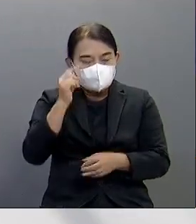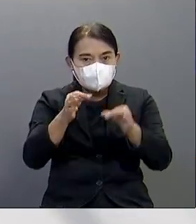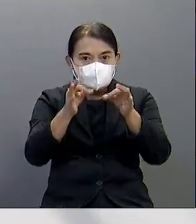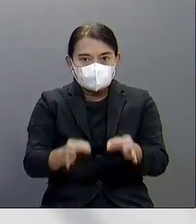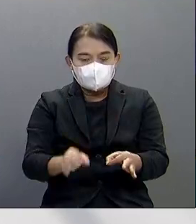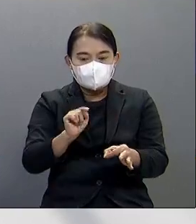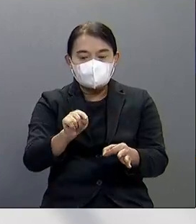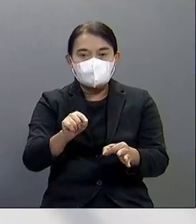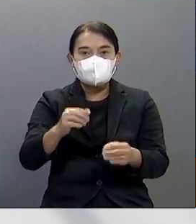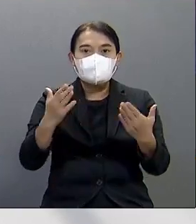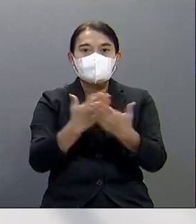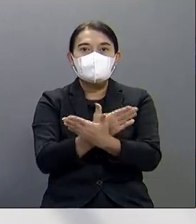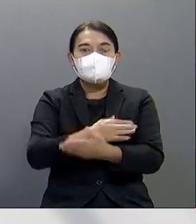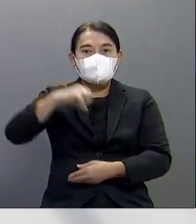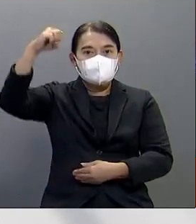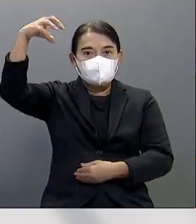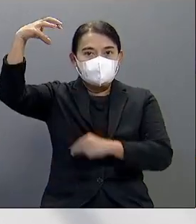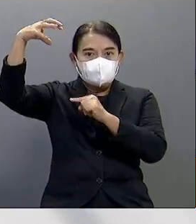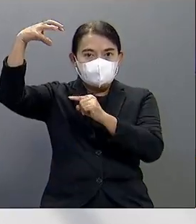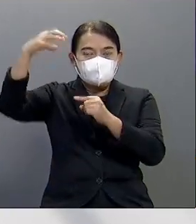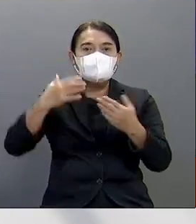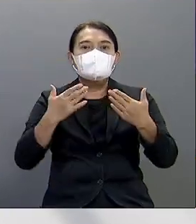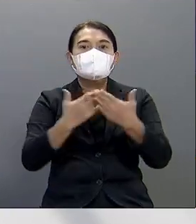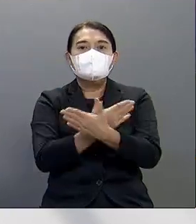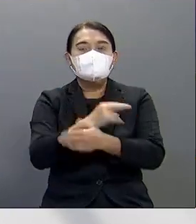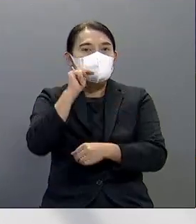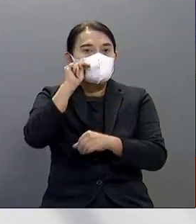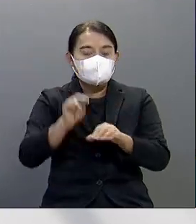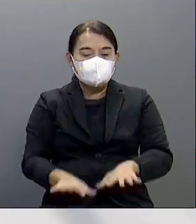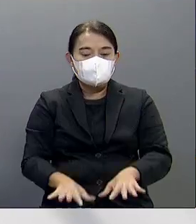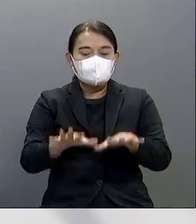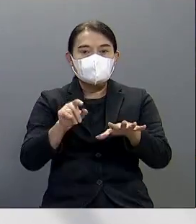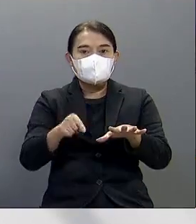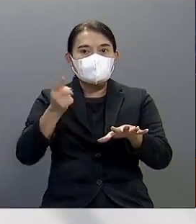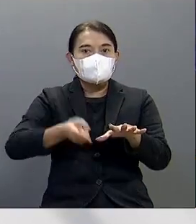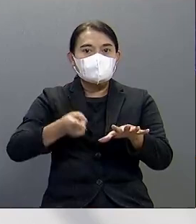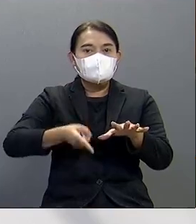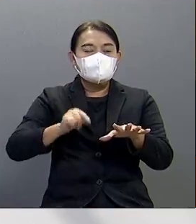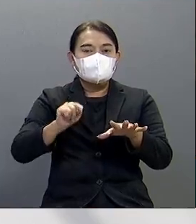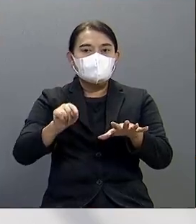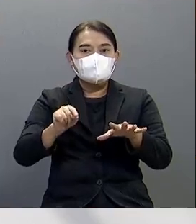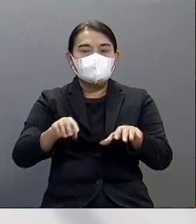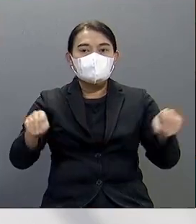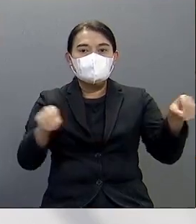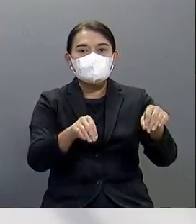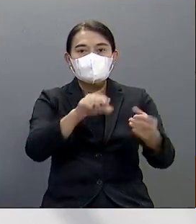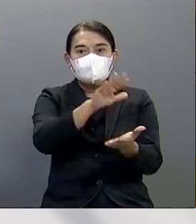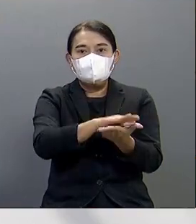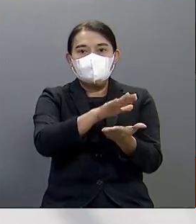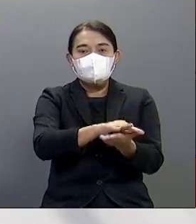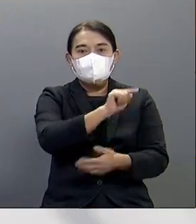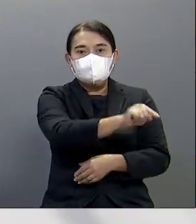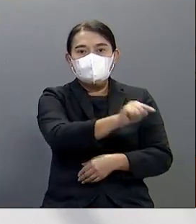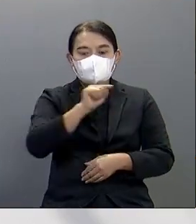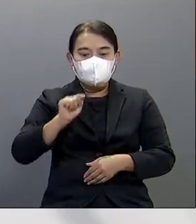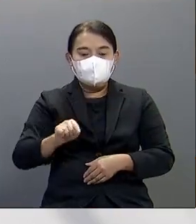นไฟฟ้าแสงสว่างบริเวณที่มีน้ำท่วมเป็นประจำและบริเวณที่ใกล้โรงเรียนนะครับซึ่งบริเวณจุ